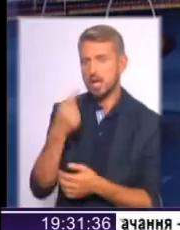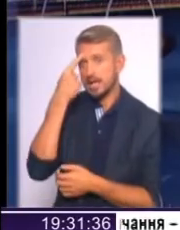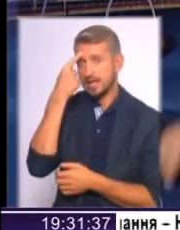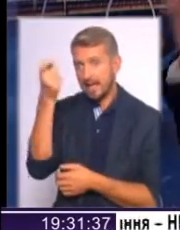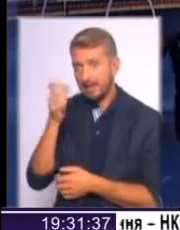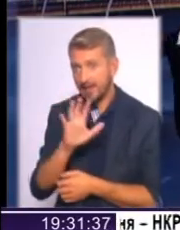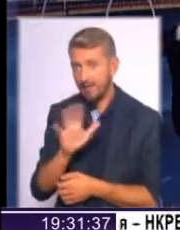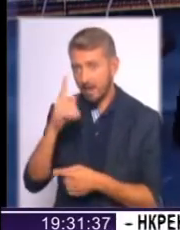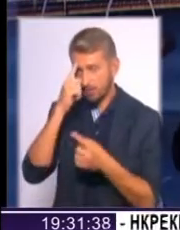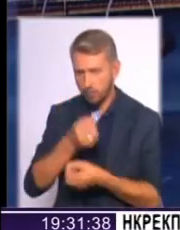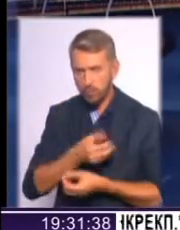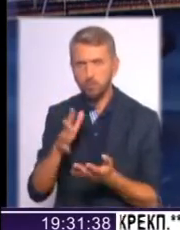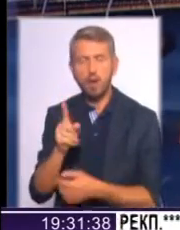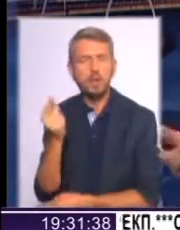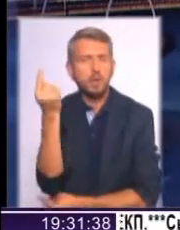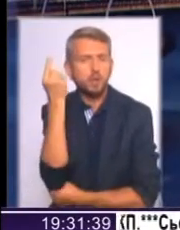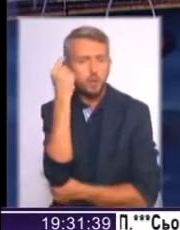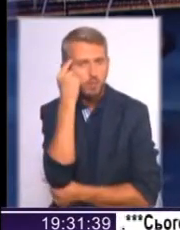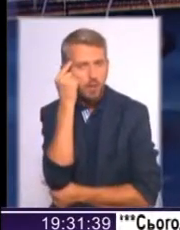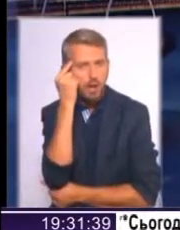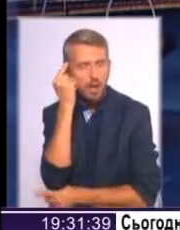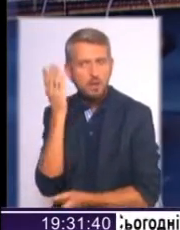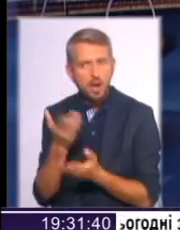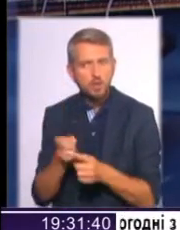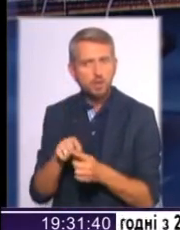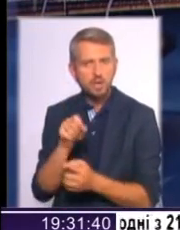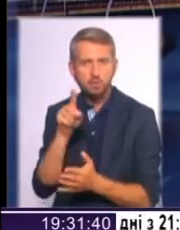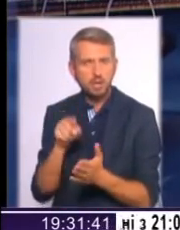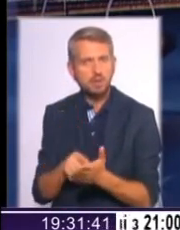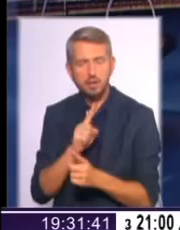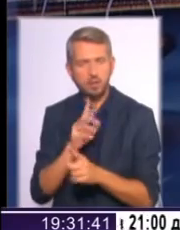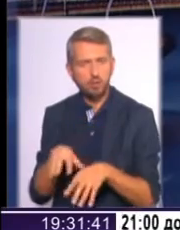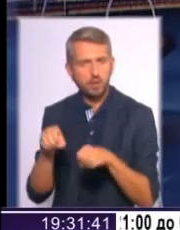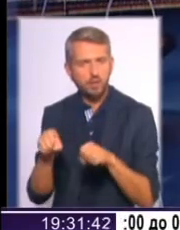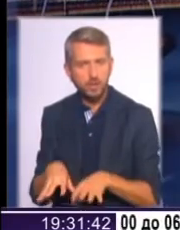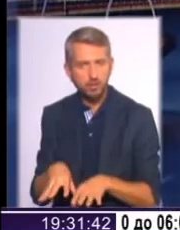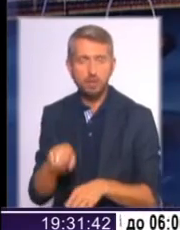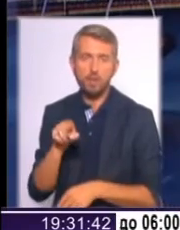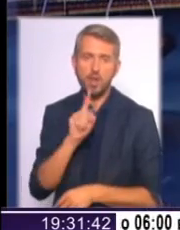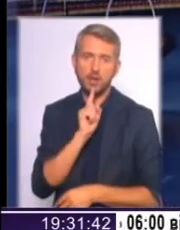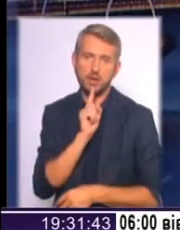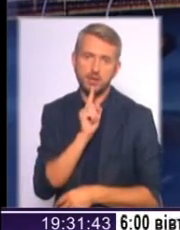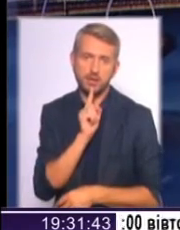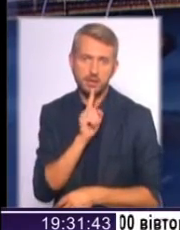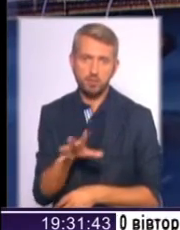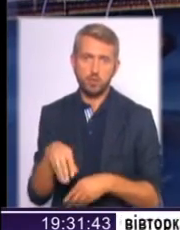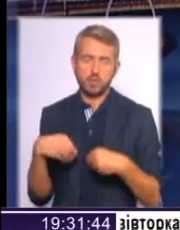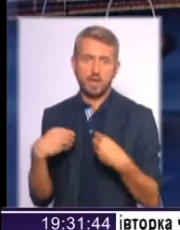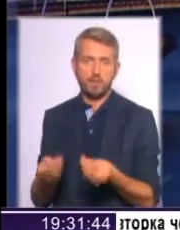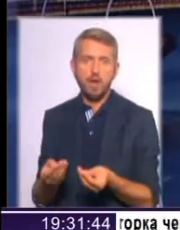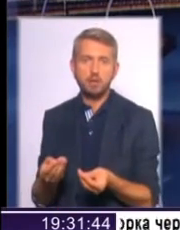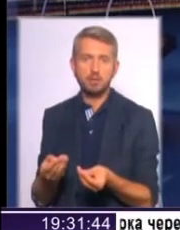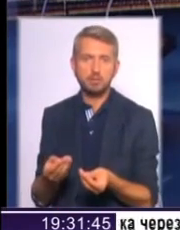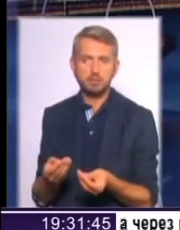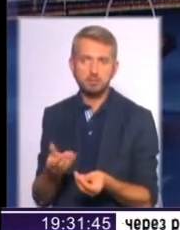публічно, але принаймні замислюється над тим, що якщо це питання непросте не буде вирішено, вона не буде давати, грубо